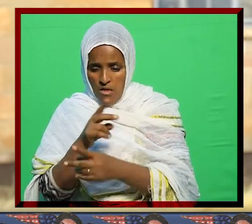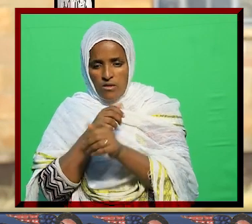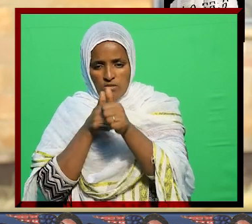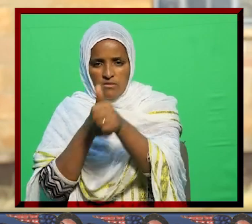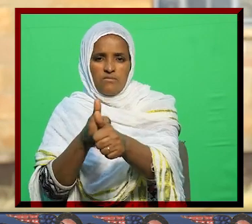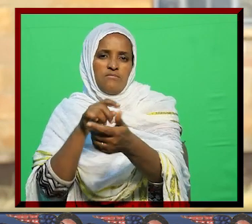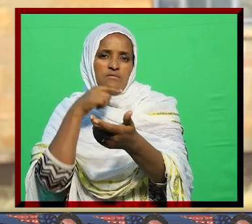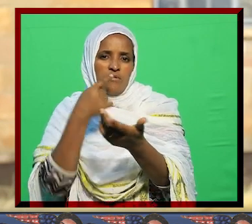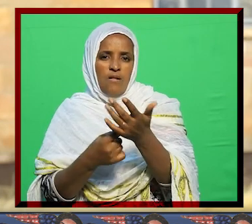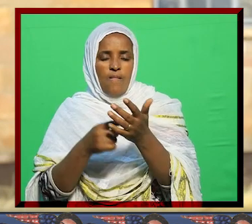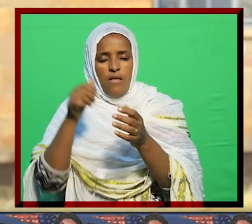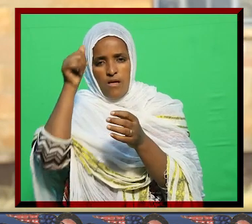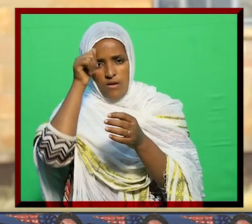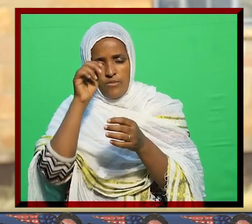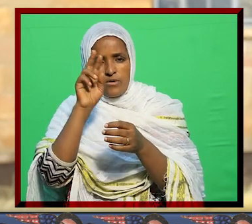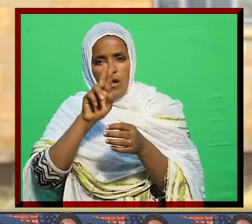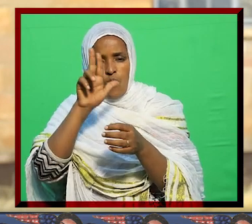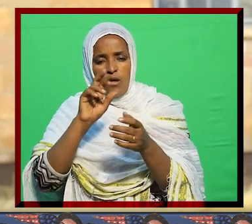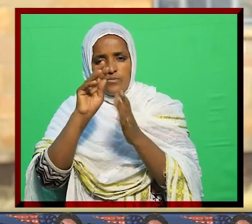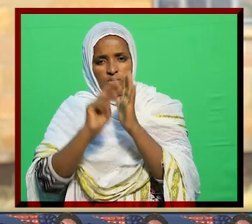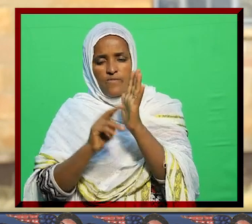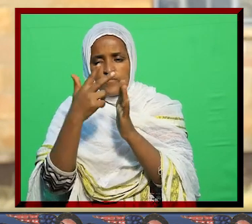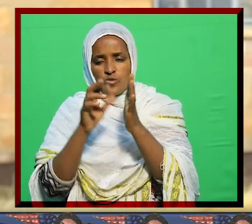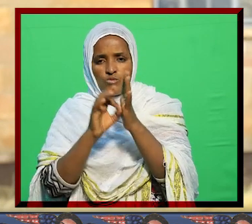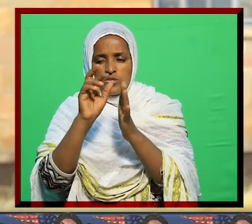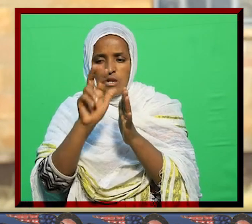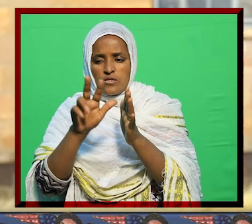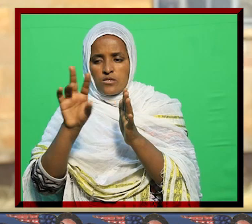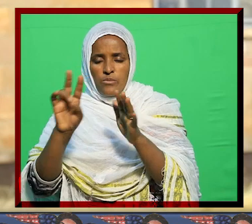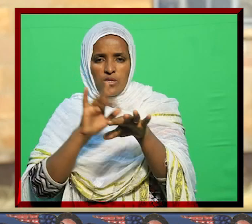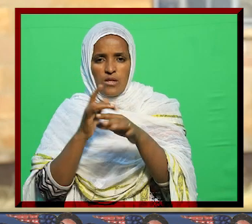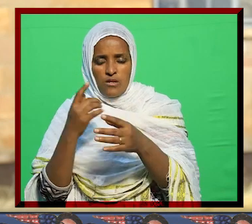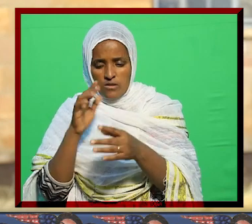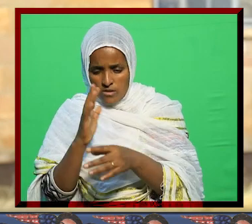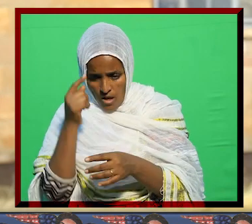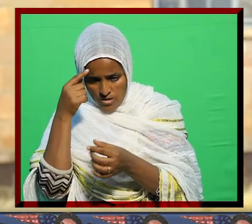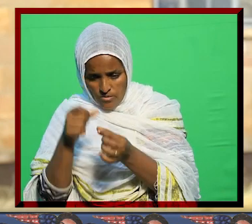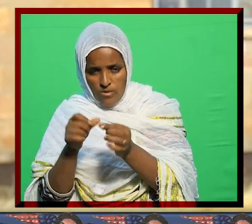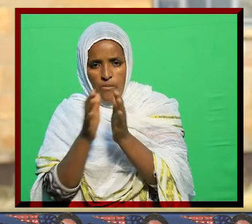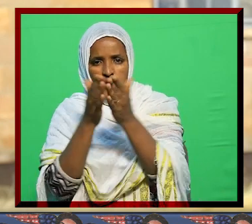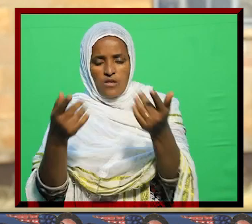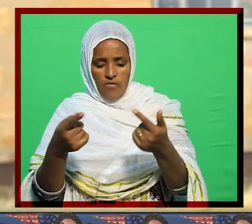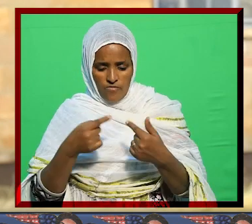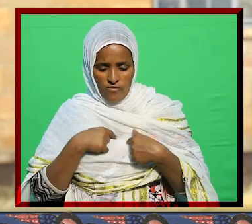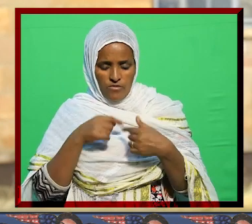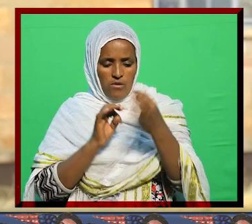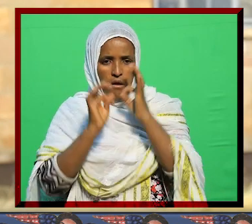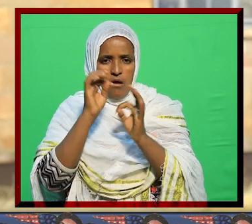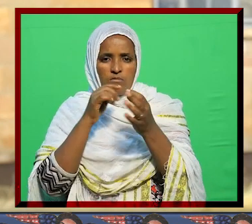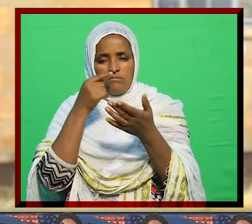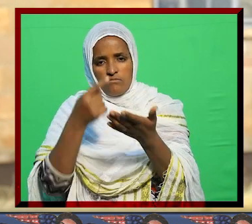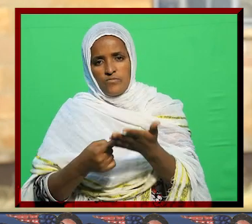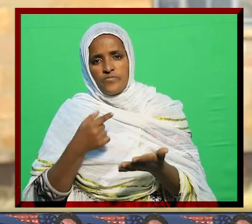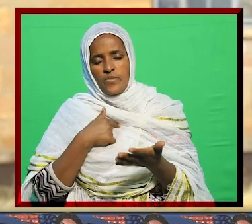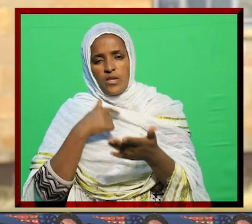ስለተባለ ዕብራውያን ምዕራፍ 13 ቁጥር 7 ላይ እንዲመስለን ያደርገናል ማለት ነው። እንድናስባቸው መጽሐፍ ይገፋፋናል፣